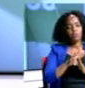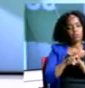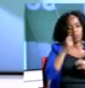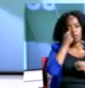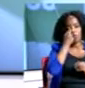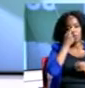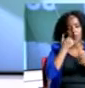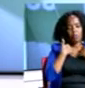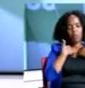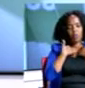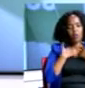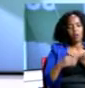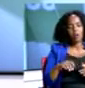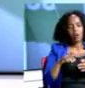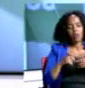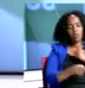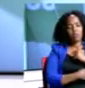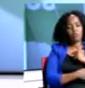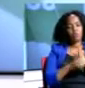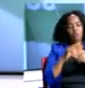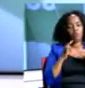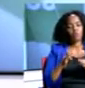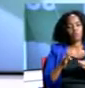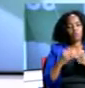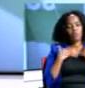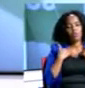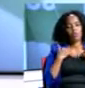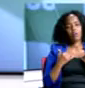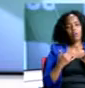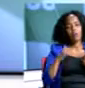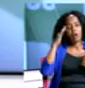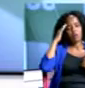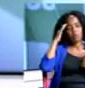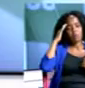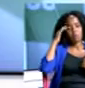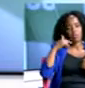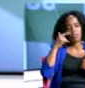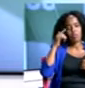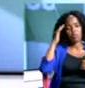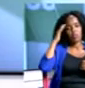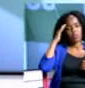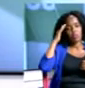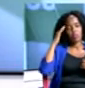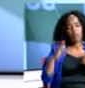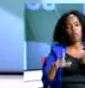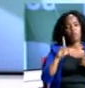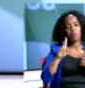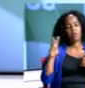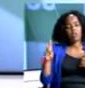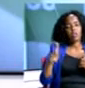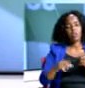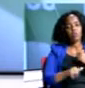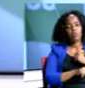murtesu dandawan tate kakasi kan katau dandaw qabu wanjeda akubatu fobolesi ken kan lo de te